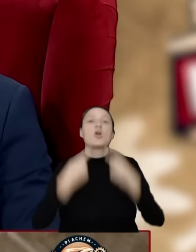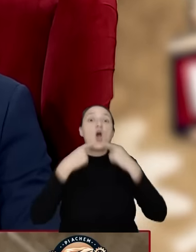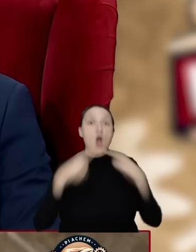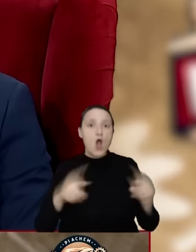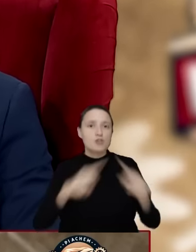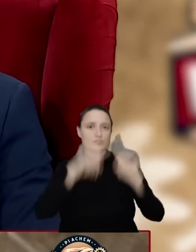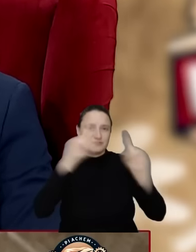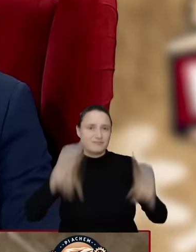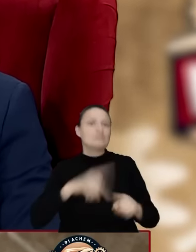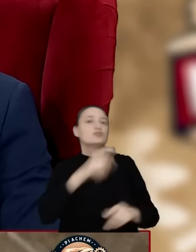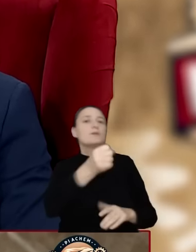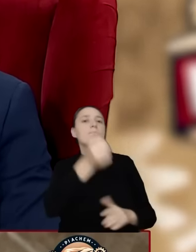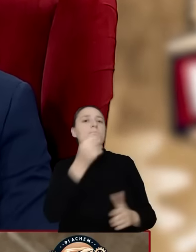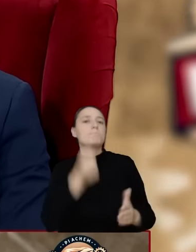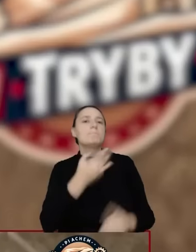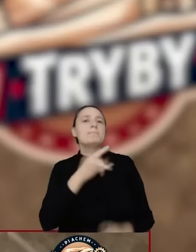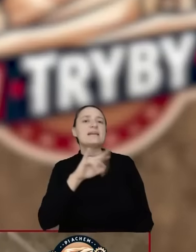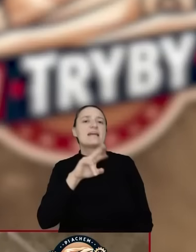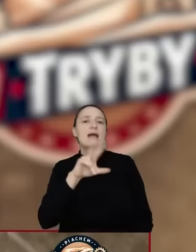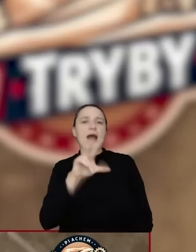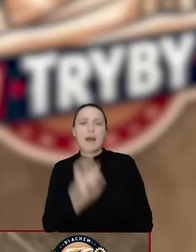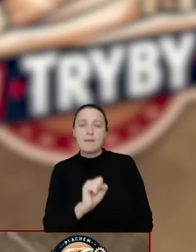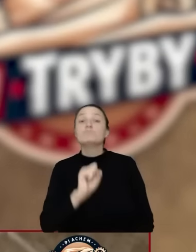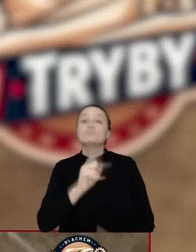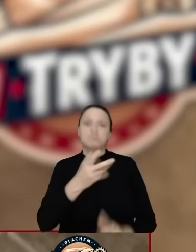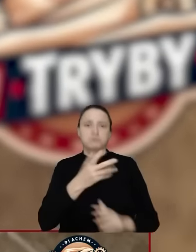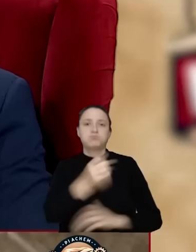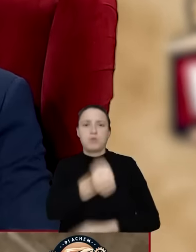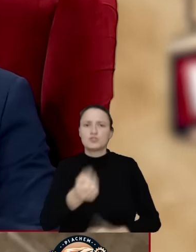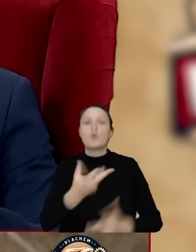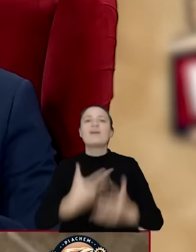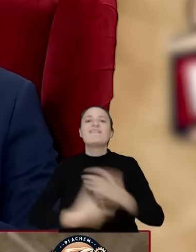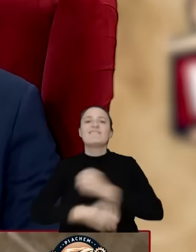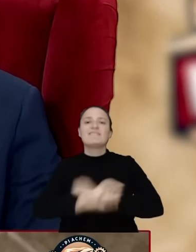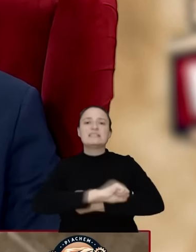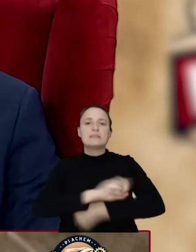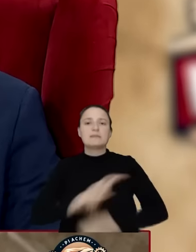posła Koalicji Poważne Obywatelskiej. Wiceministra. Wiceministra Sprawiedliwości.